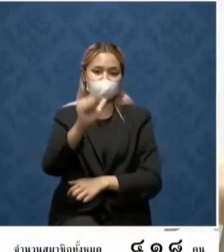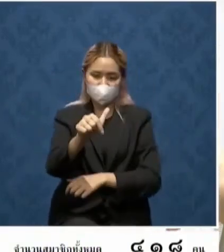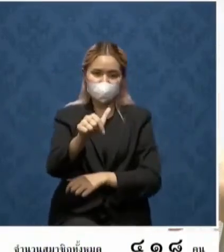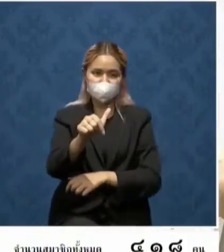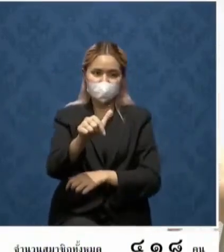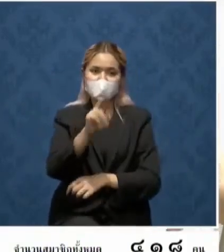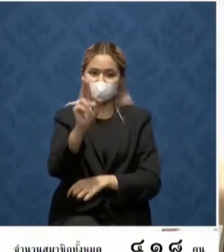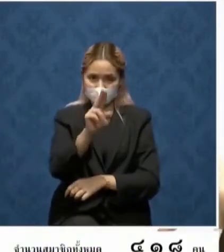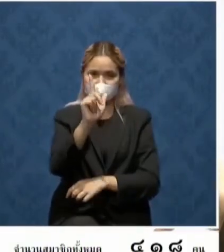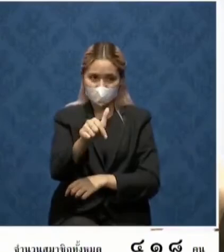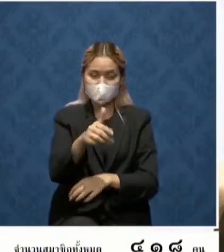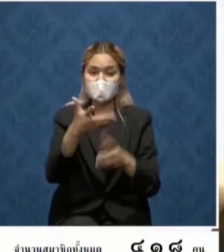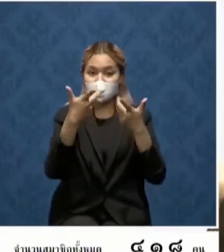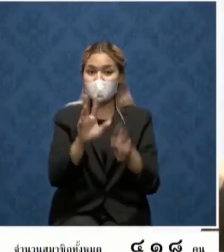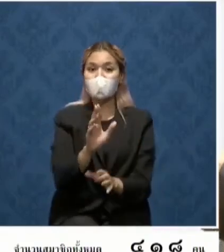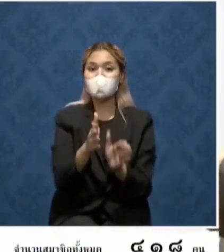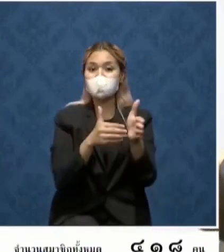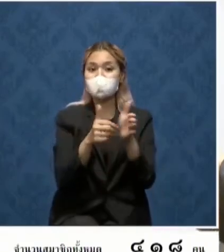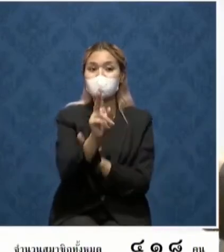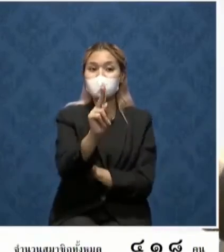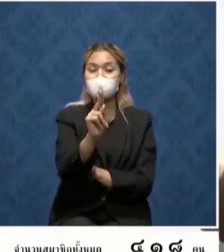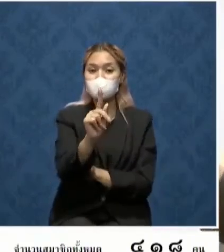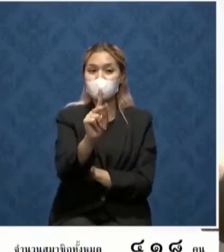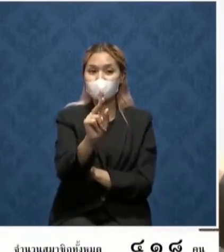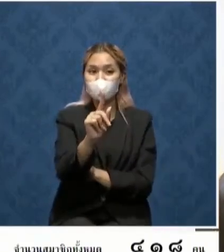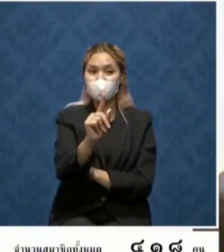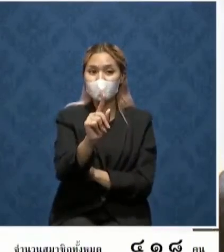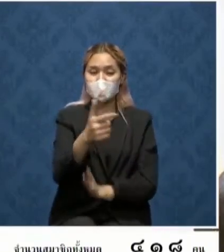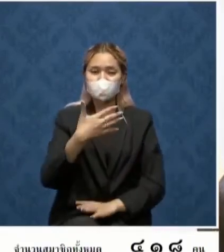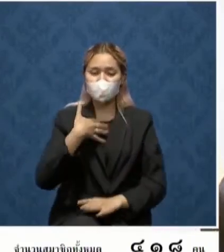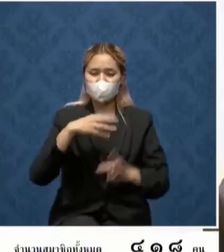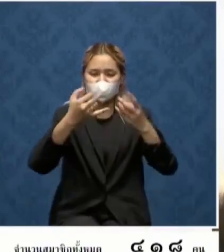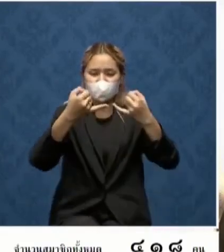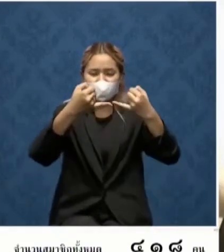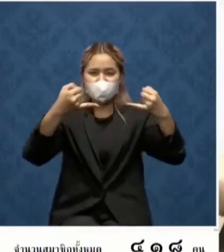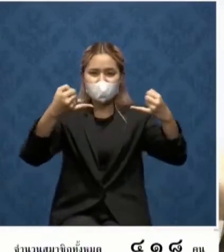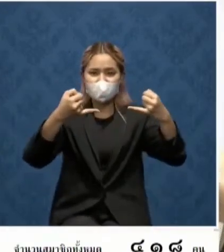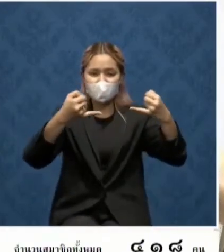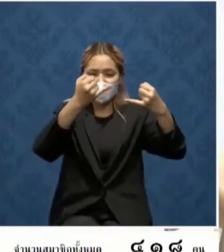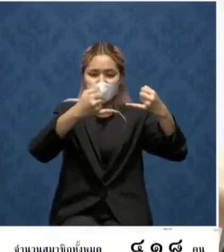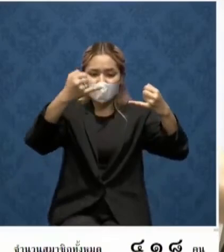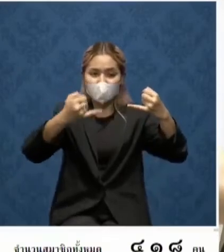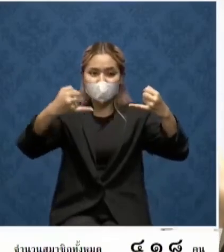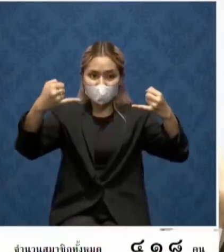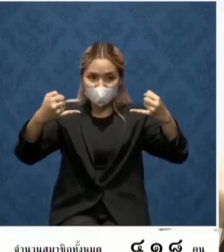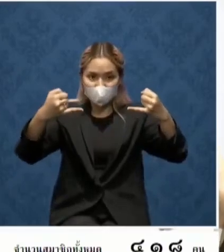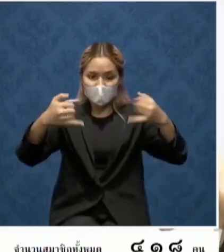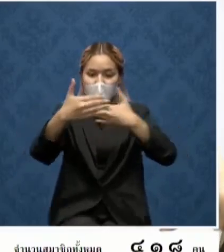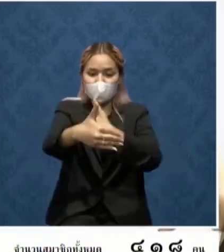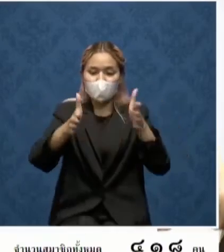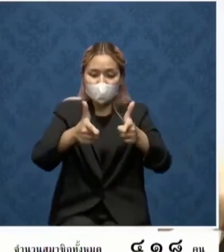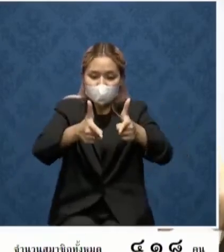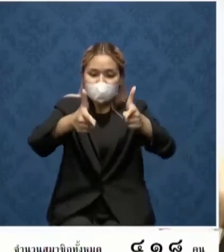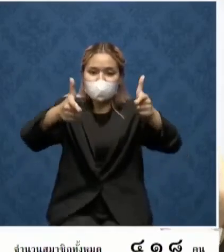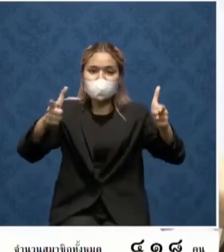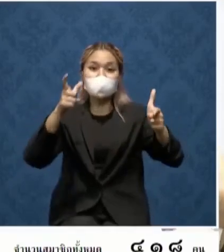บริเวรณ pres Senhorเกีว และจะเหนว่า ผมทำเส้นอยาไว้'นี่คจะเปห้องถงใหญ่ ที่เชื่อมต่อ จาก